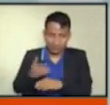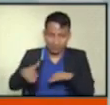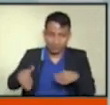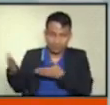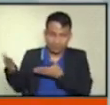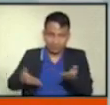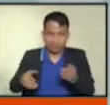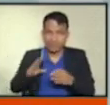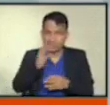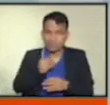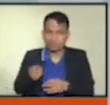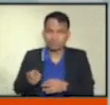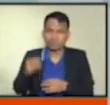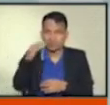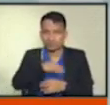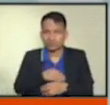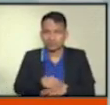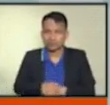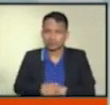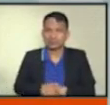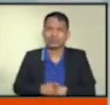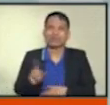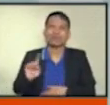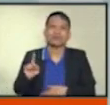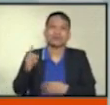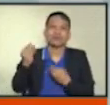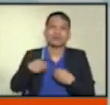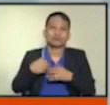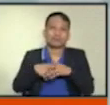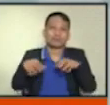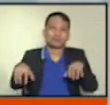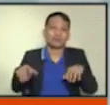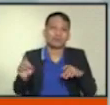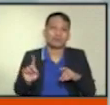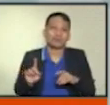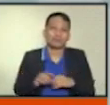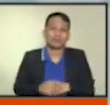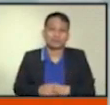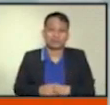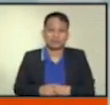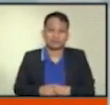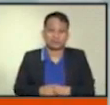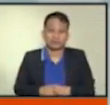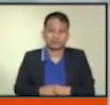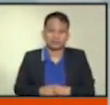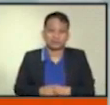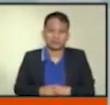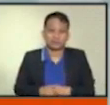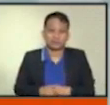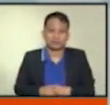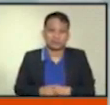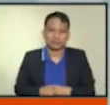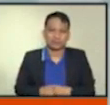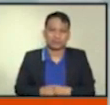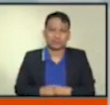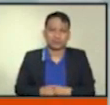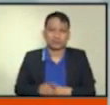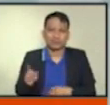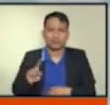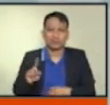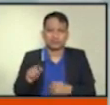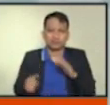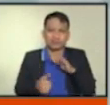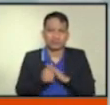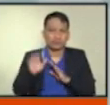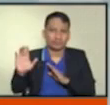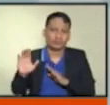anak natin kung sino ang kwan. Oo, mga kapitbahay. Mga kapitbahay na hakita sa inyo. Hindi ba yung para, sinungaling? Kwan, malamin yung anong kalukuhan mo.